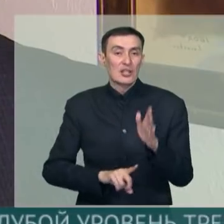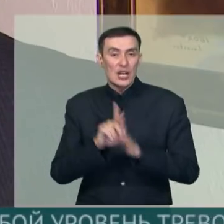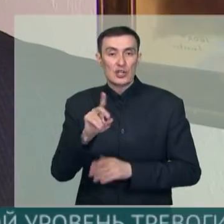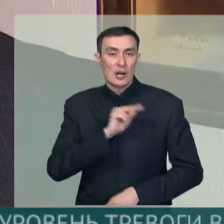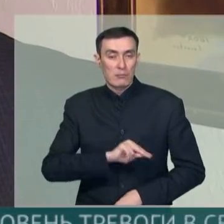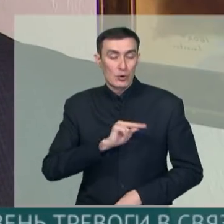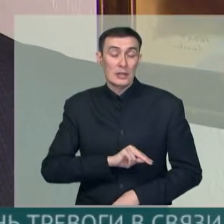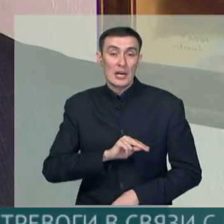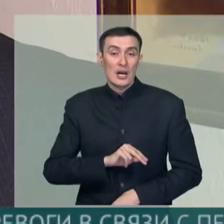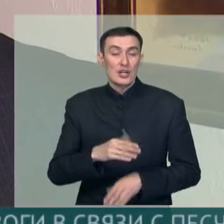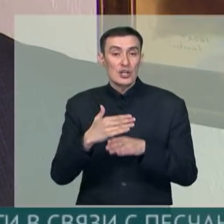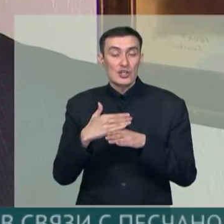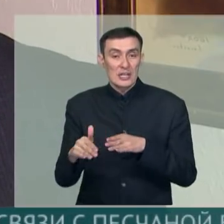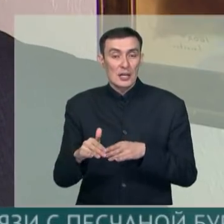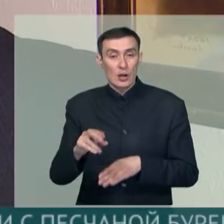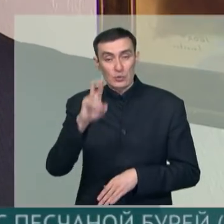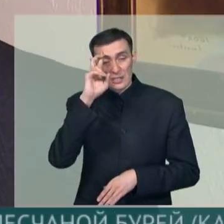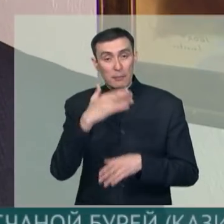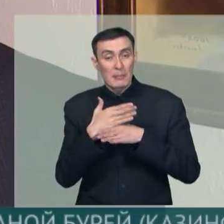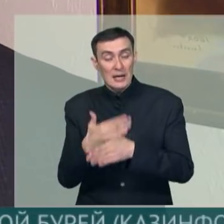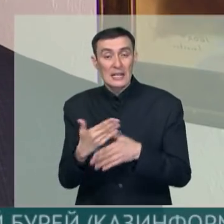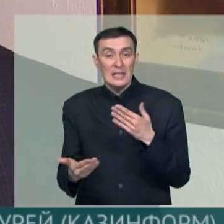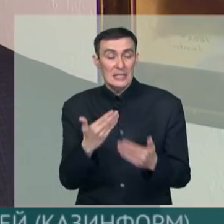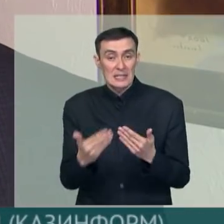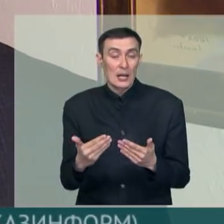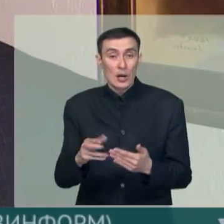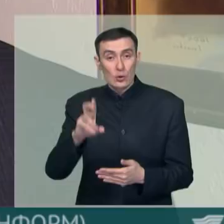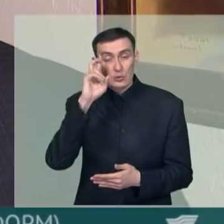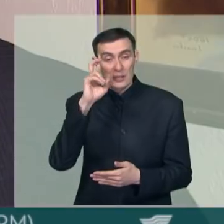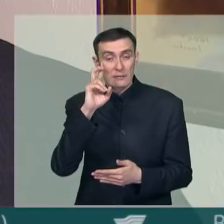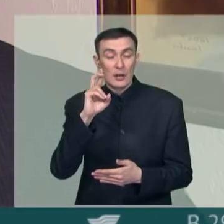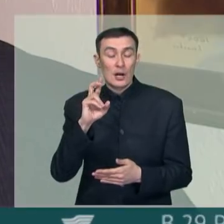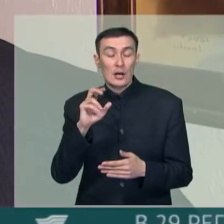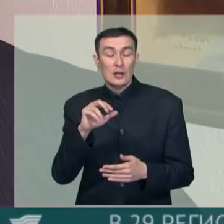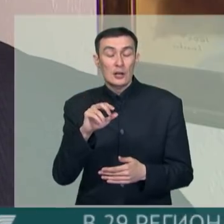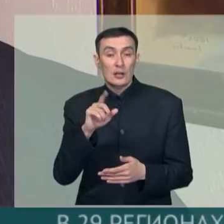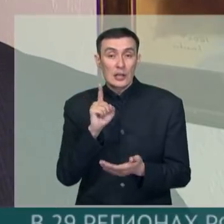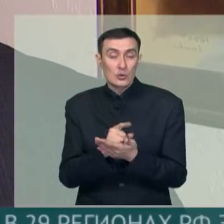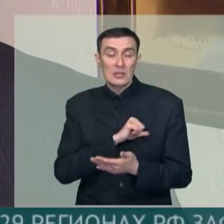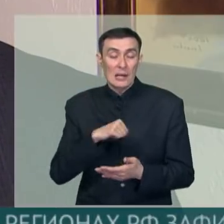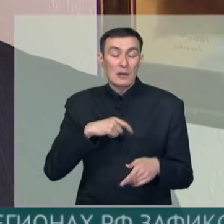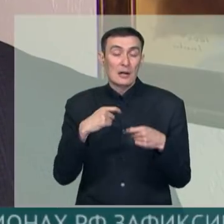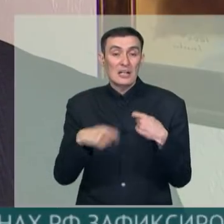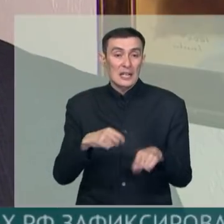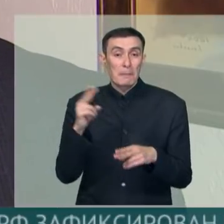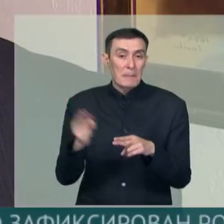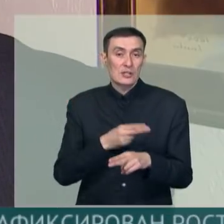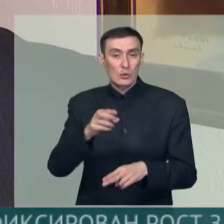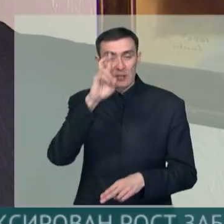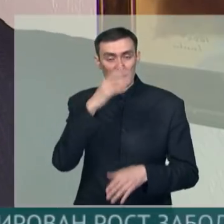сейчас государство помогает, если оно отойдет через некоторое время, рынок уже должен сам набрать обороты и